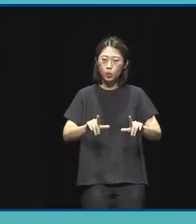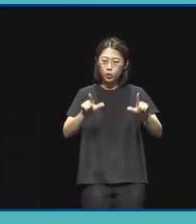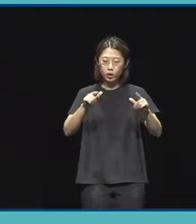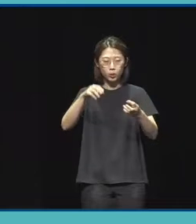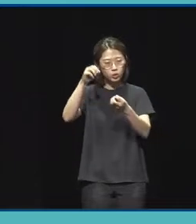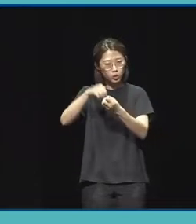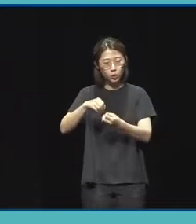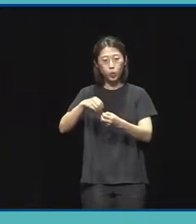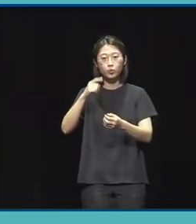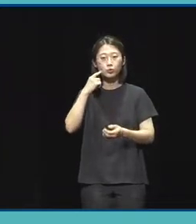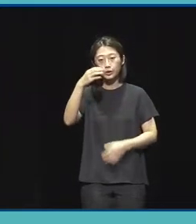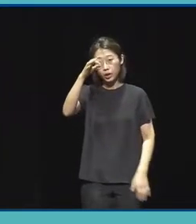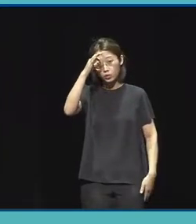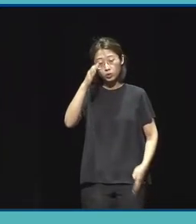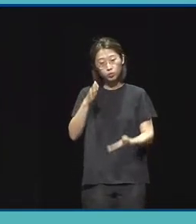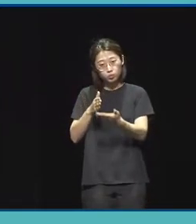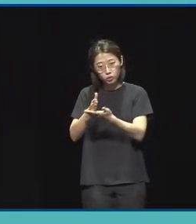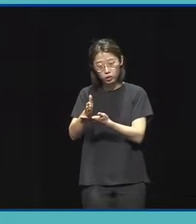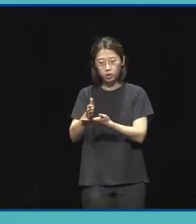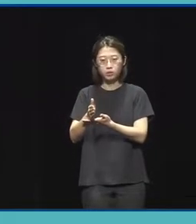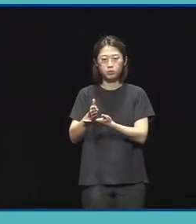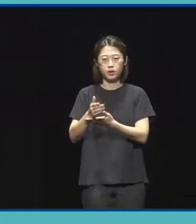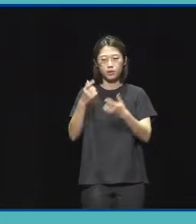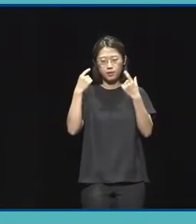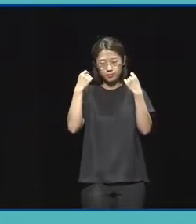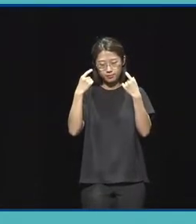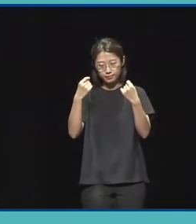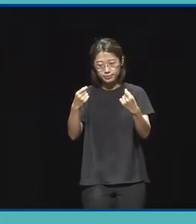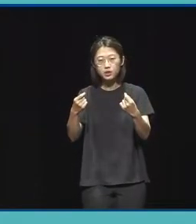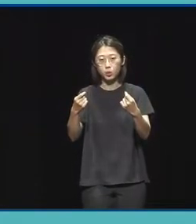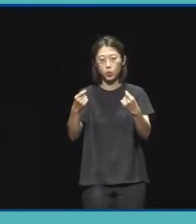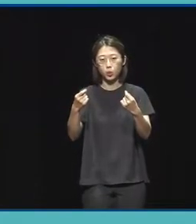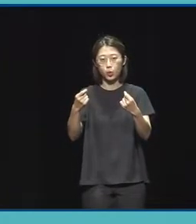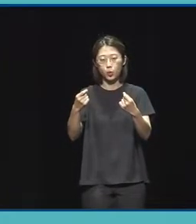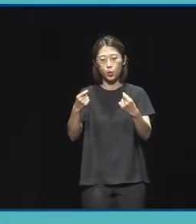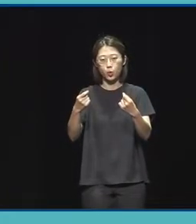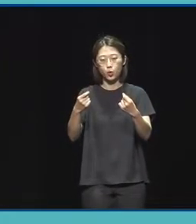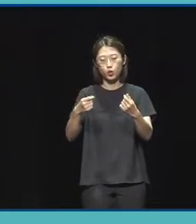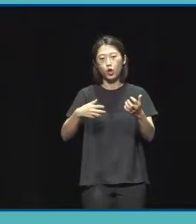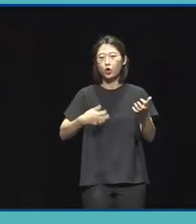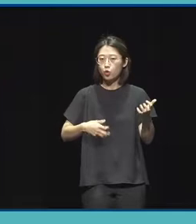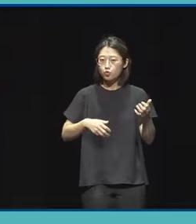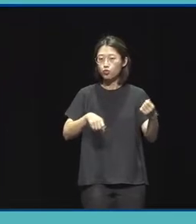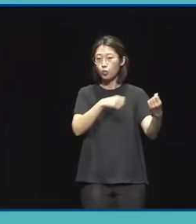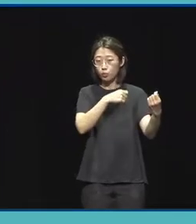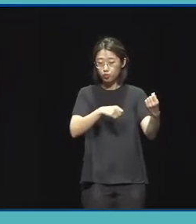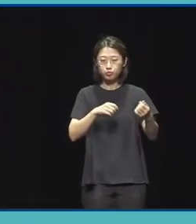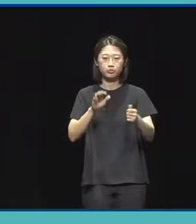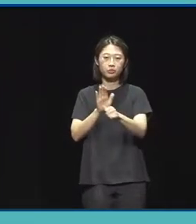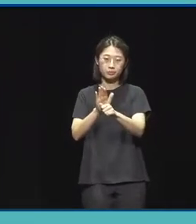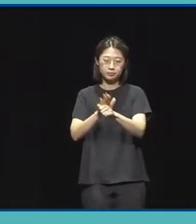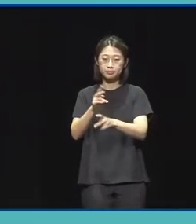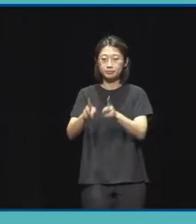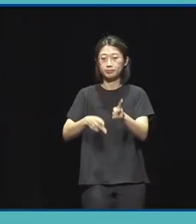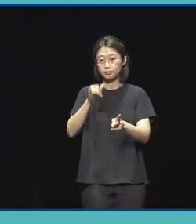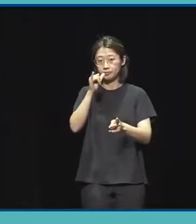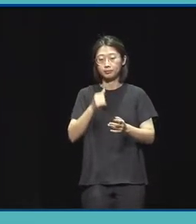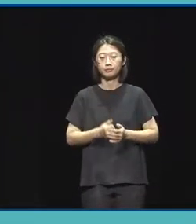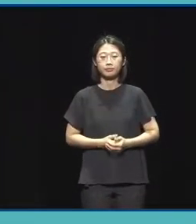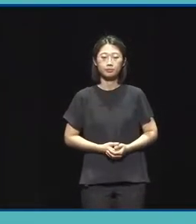전통예술 분야에서 단연간 지원으로 바뀐 지소견주지원 사업들이 있습니다 그리고 맨